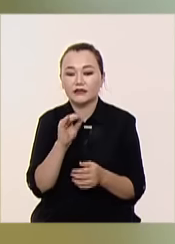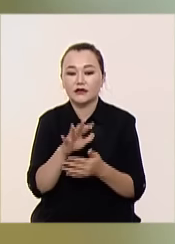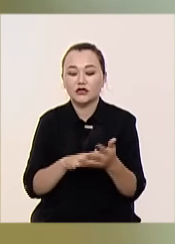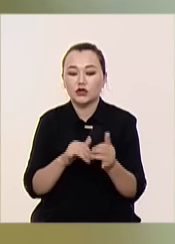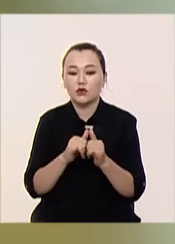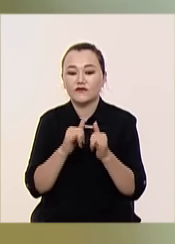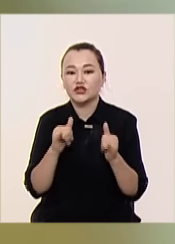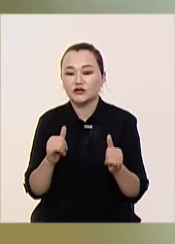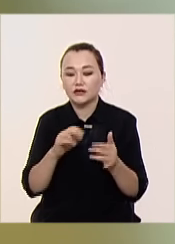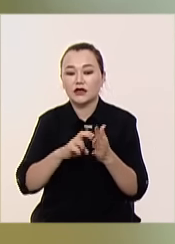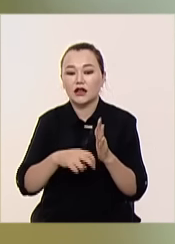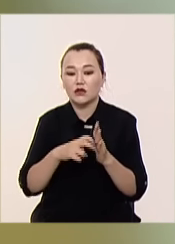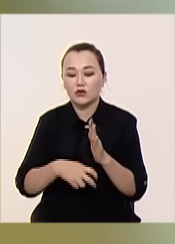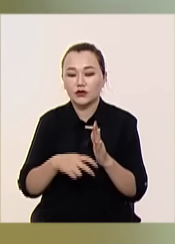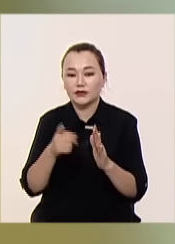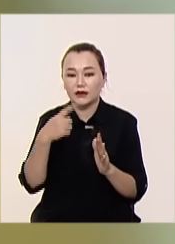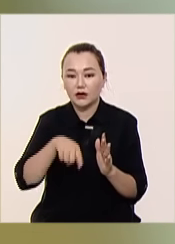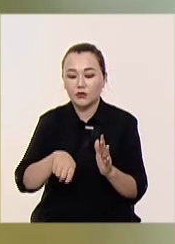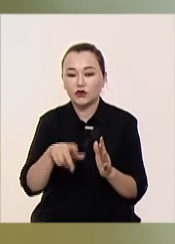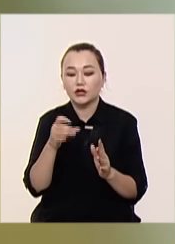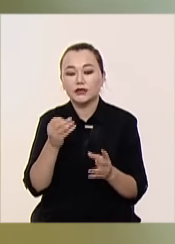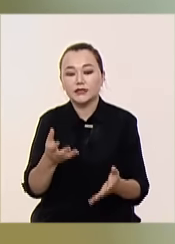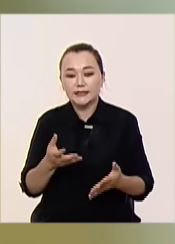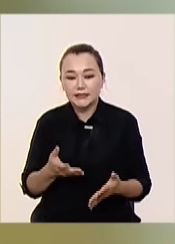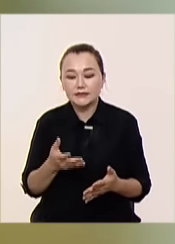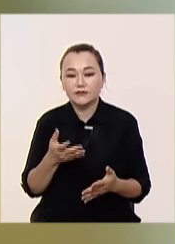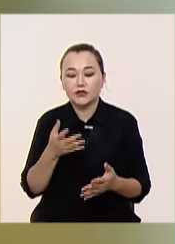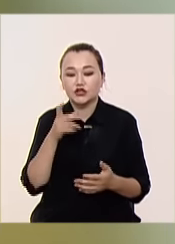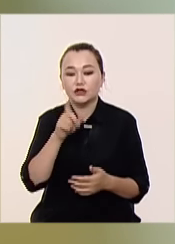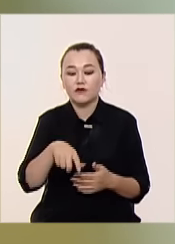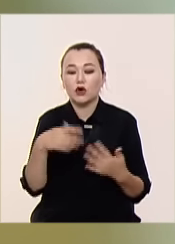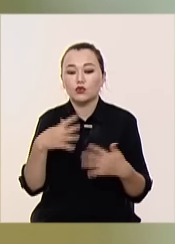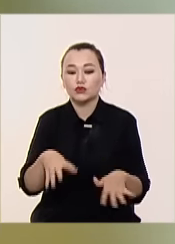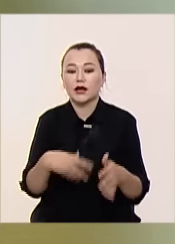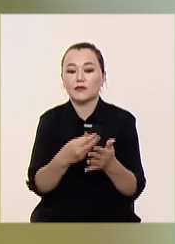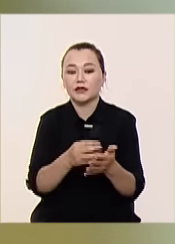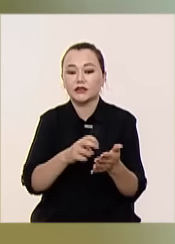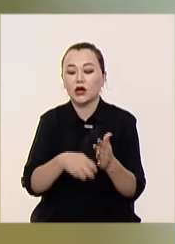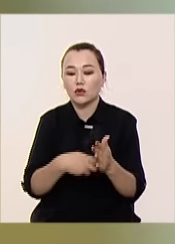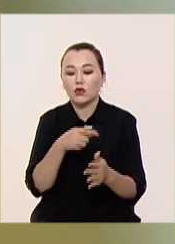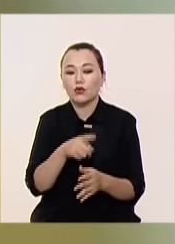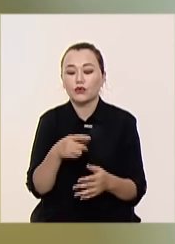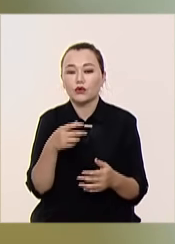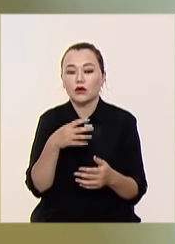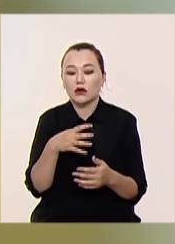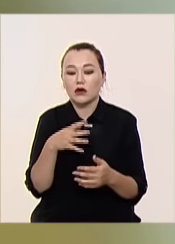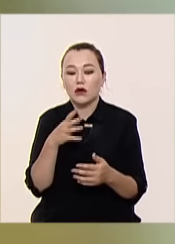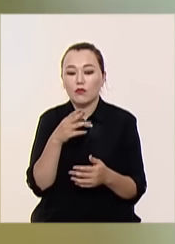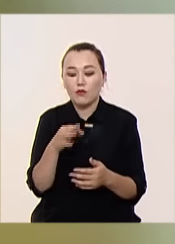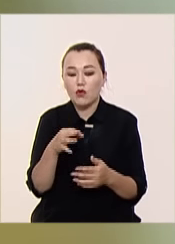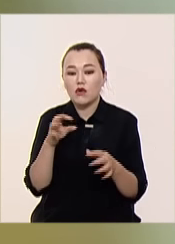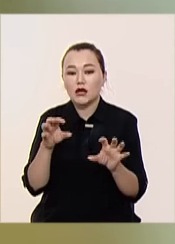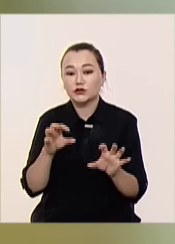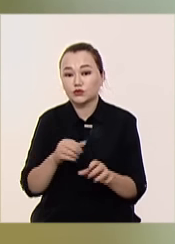увеличенное налогообложение. Естественно, за то, что человек уже оплатил налоги, он по нашей